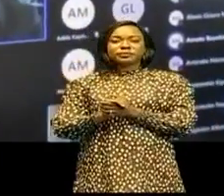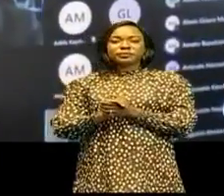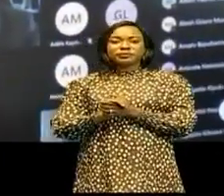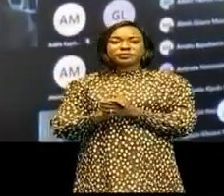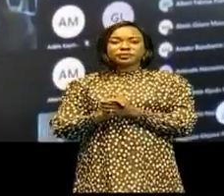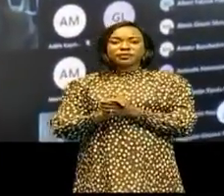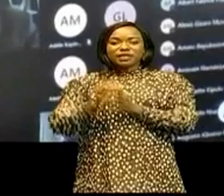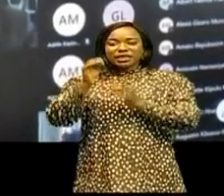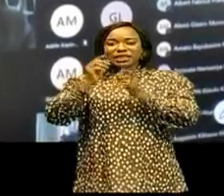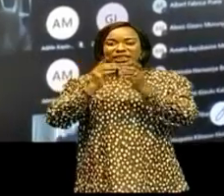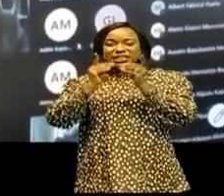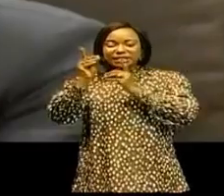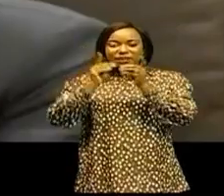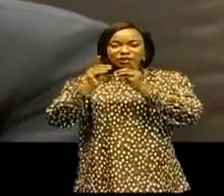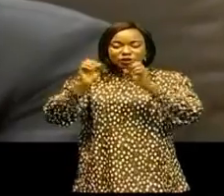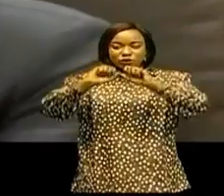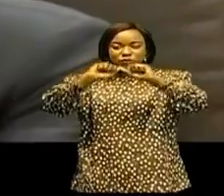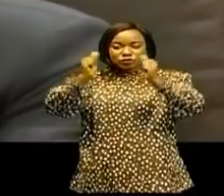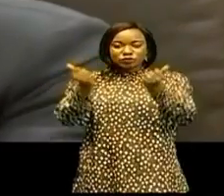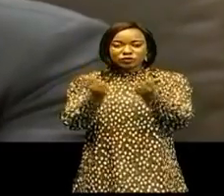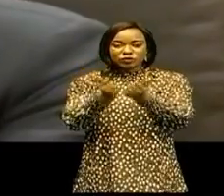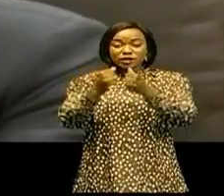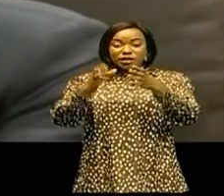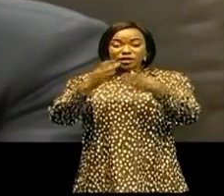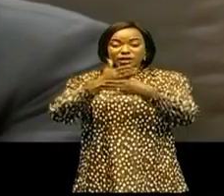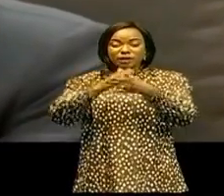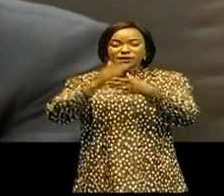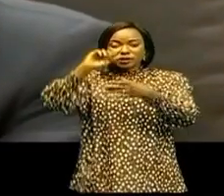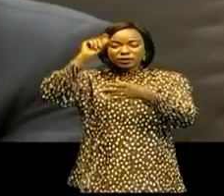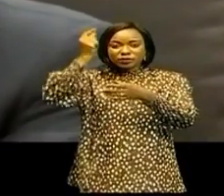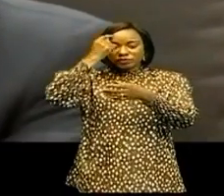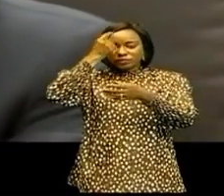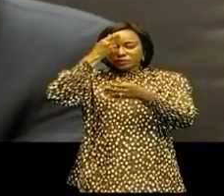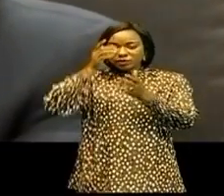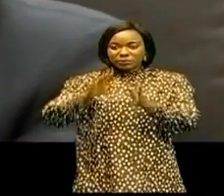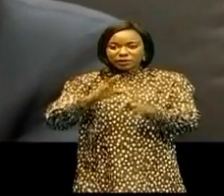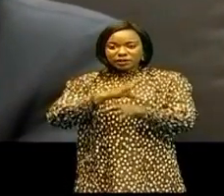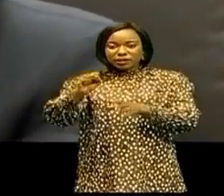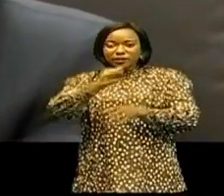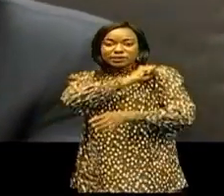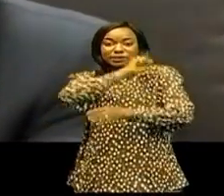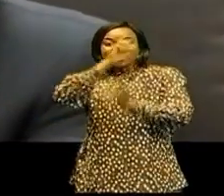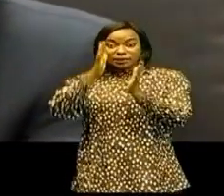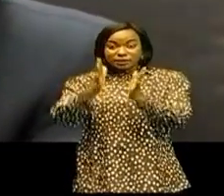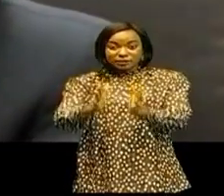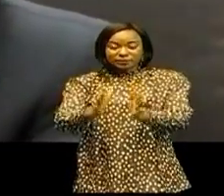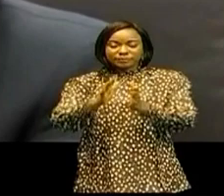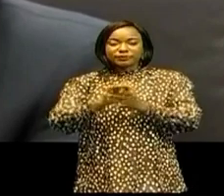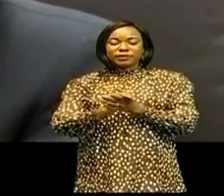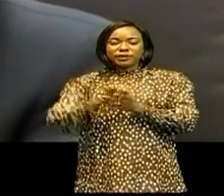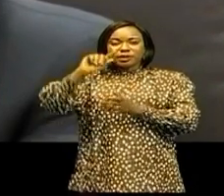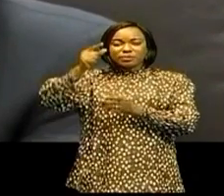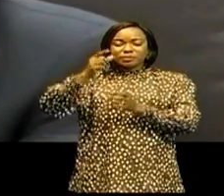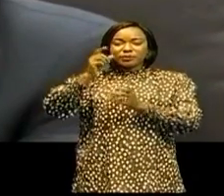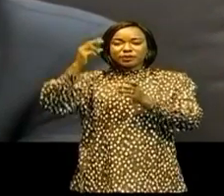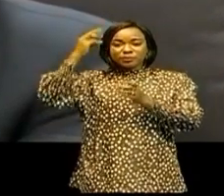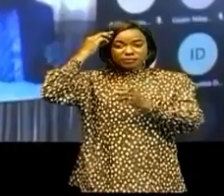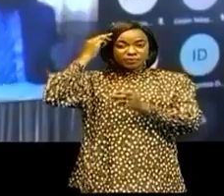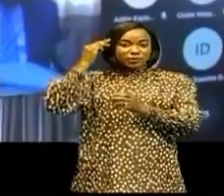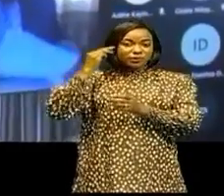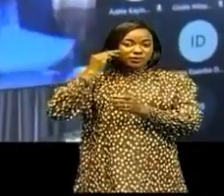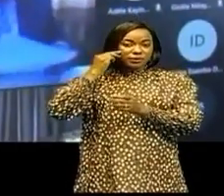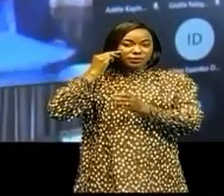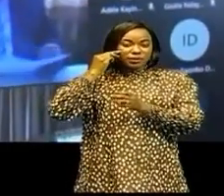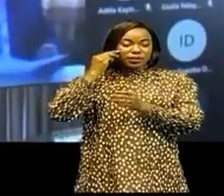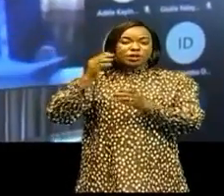du dialogue social entre les gouvernements et les bancs syndicaux. Le Premier ministre